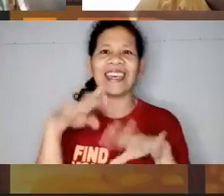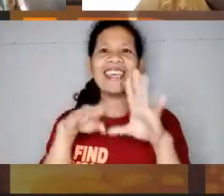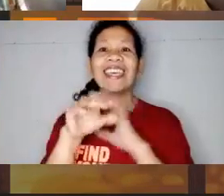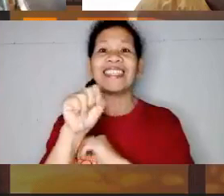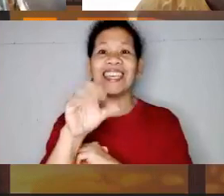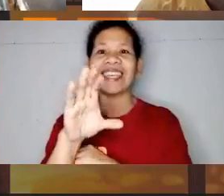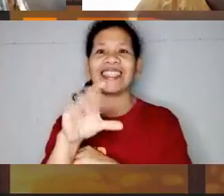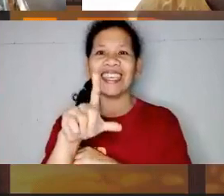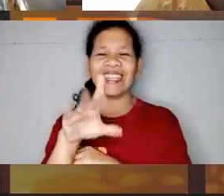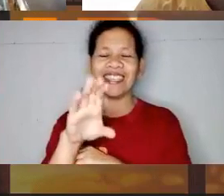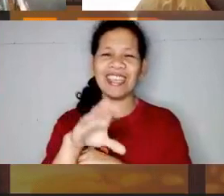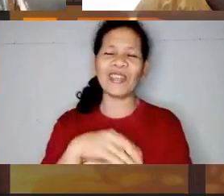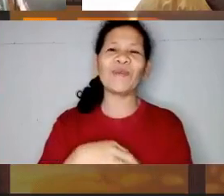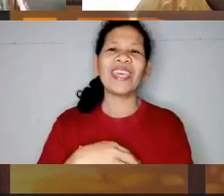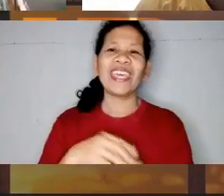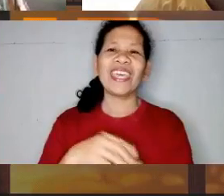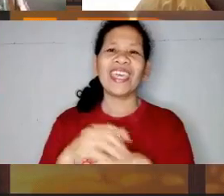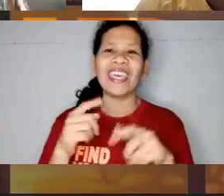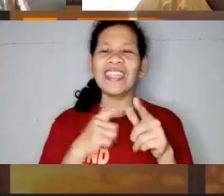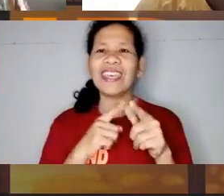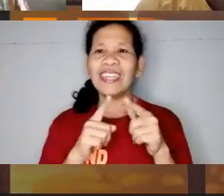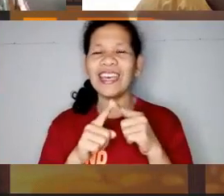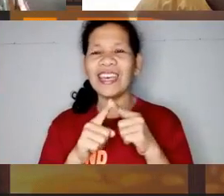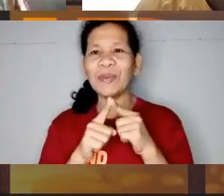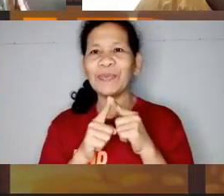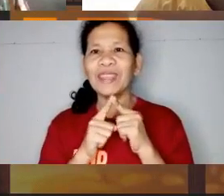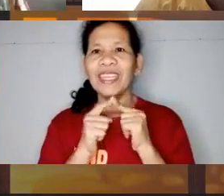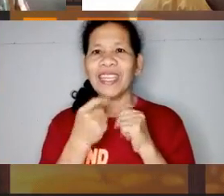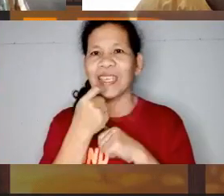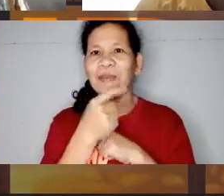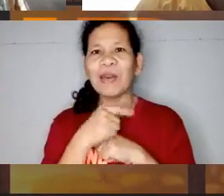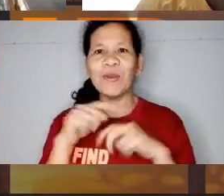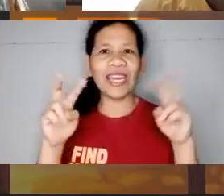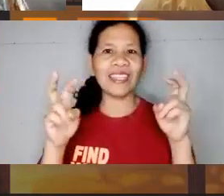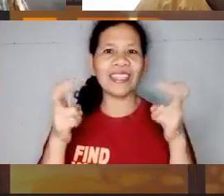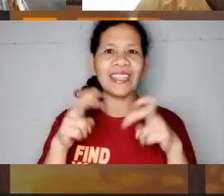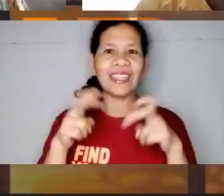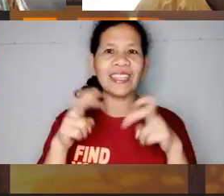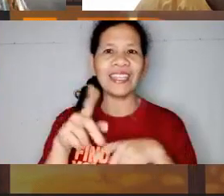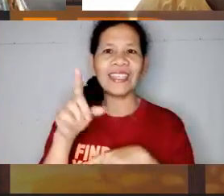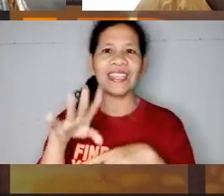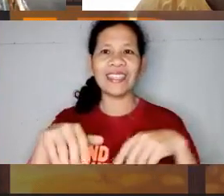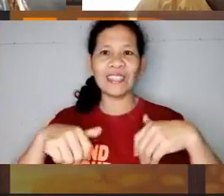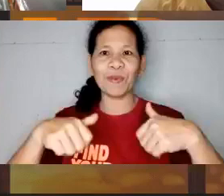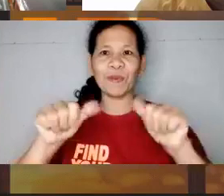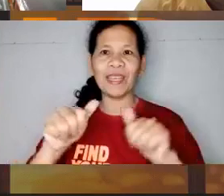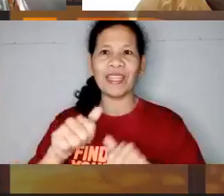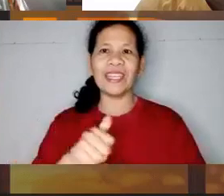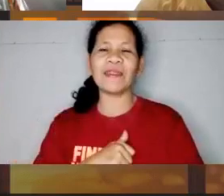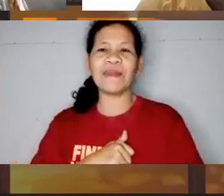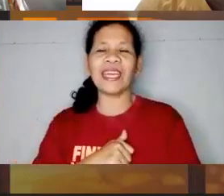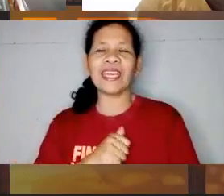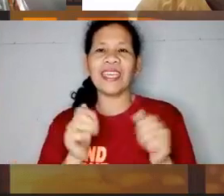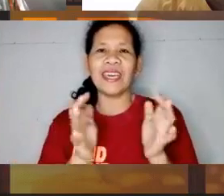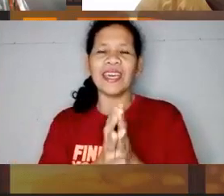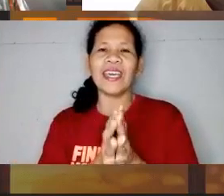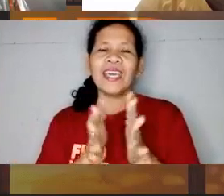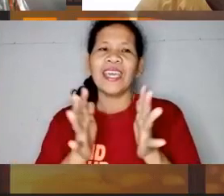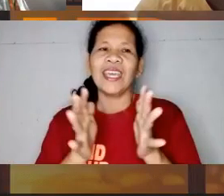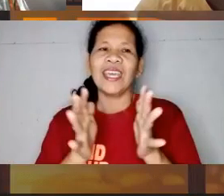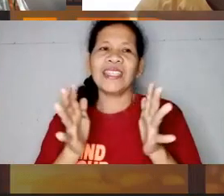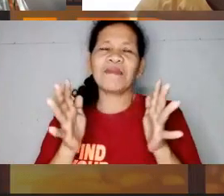diyan sa SCLC. Ano? And then, sabi nga po yung ating title is God's Approval.